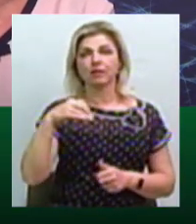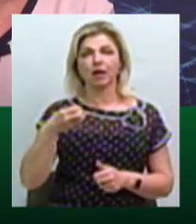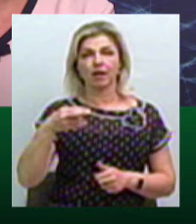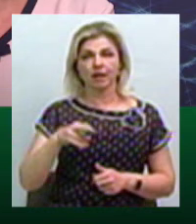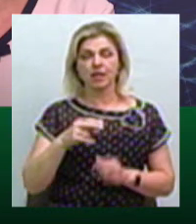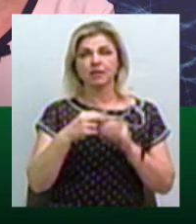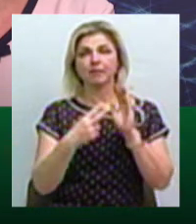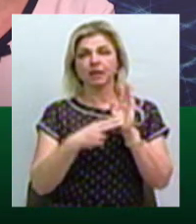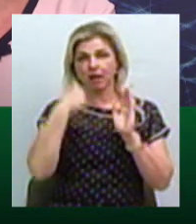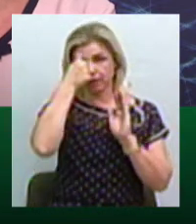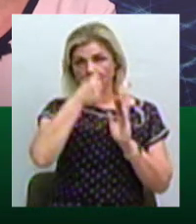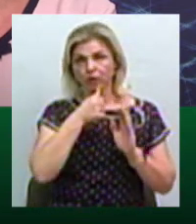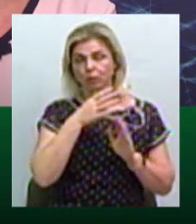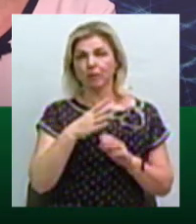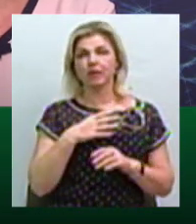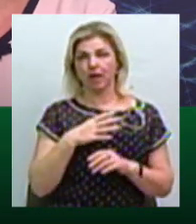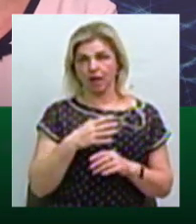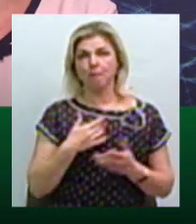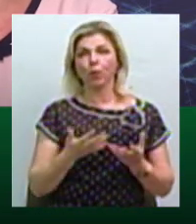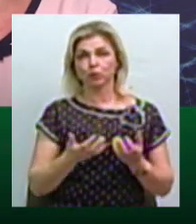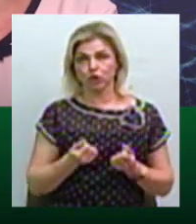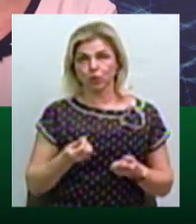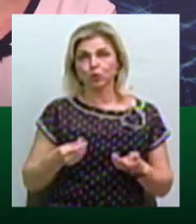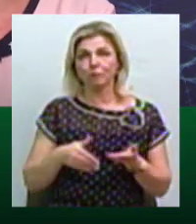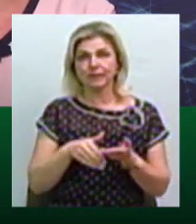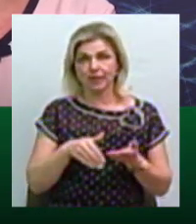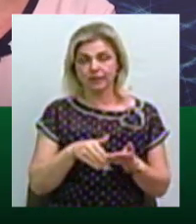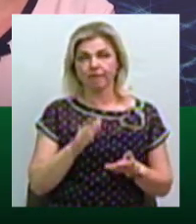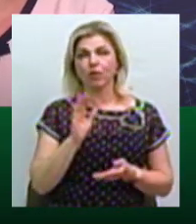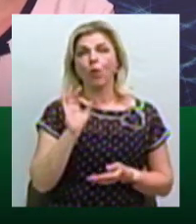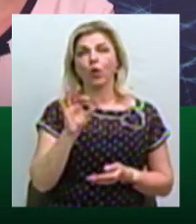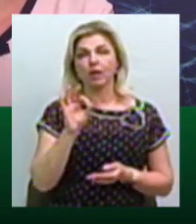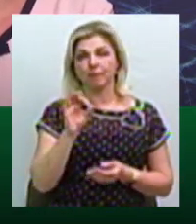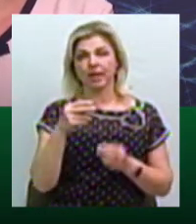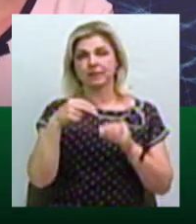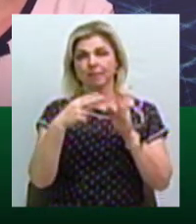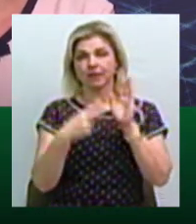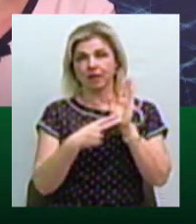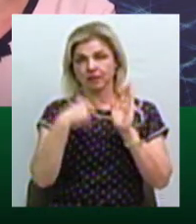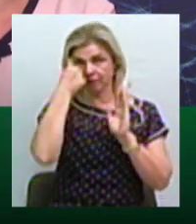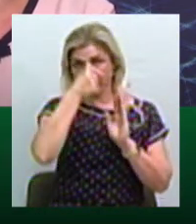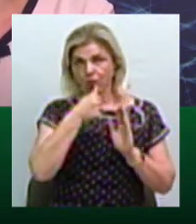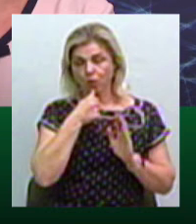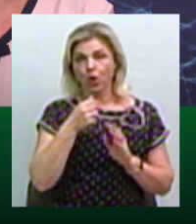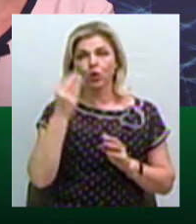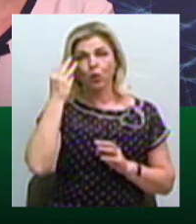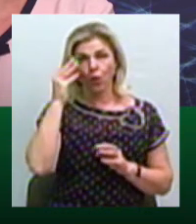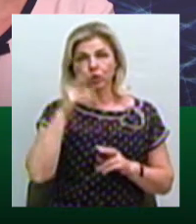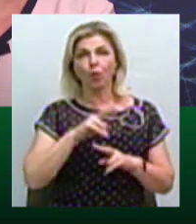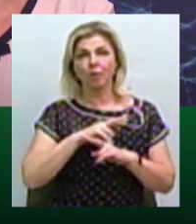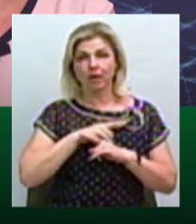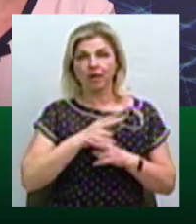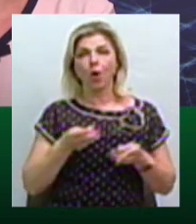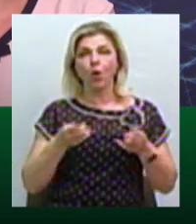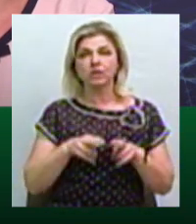мне была призначена субсидия. И в октябре месяце 17 года мне тетя умерла и оставила завещание